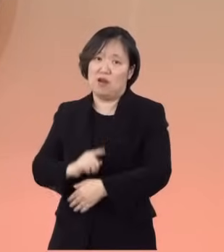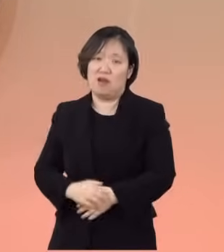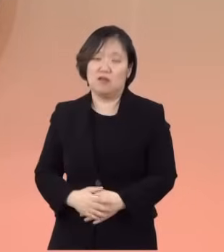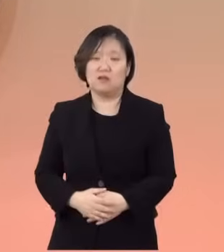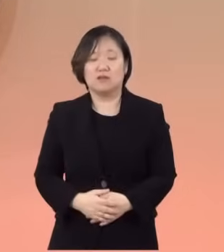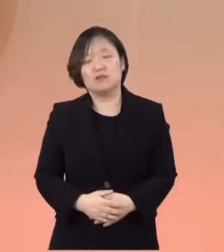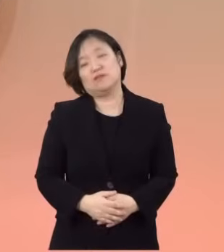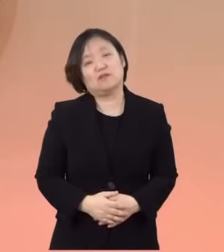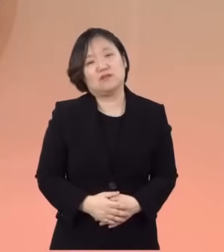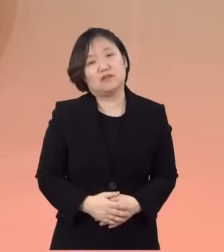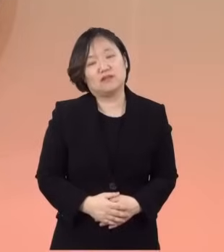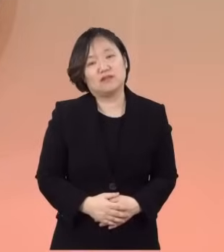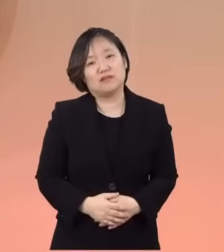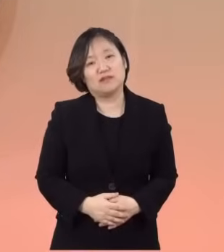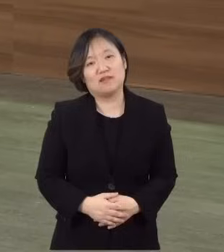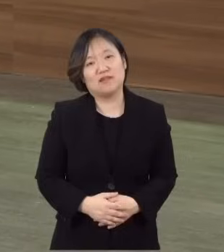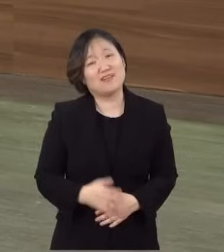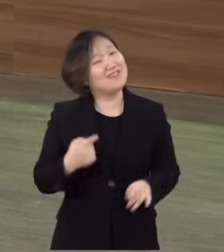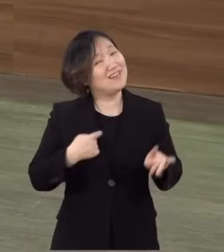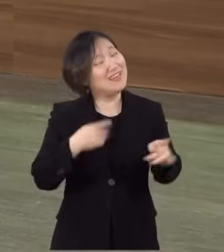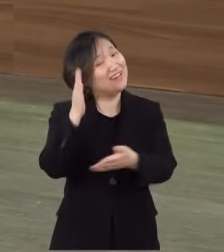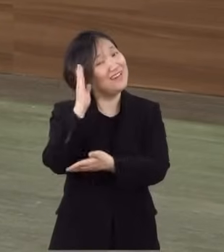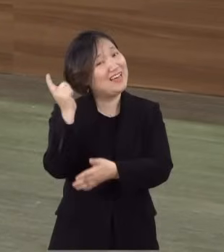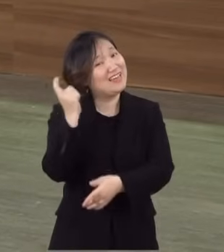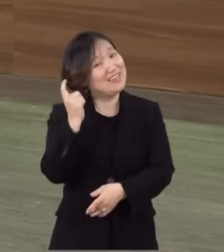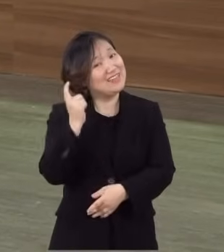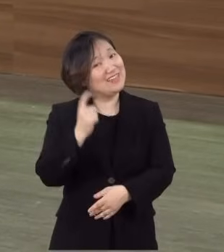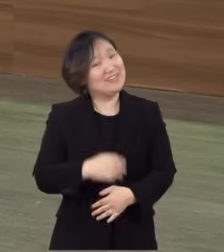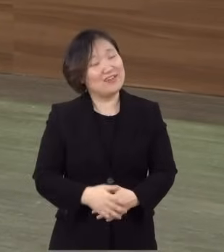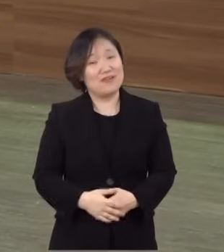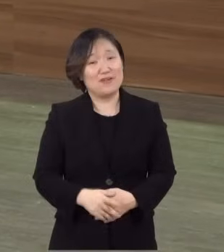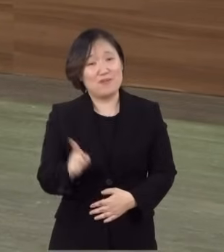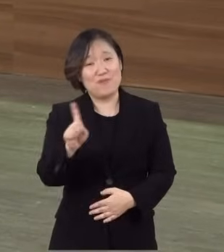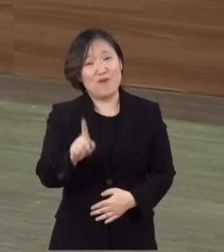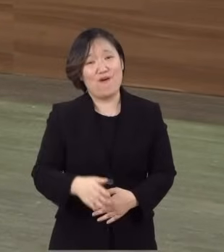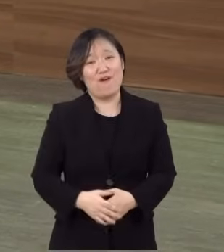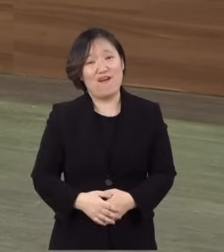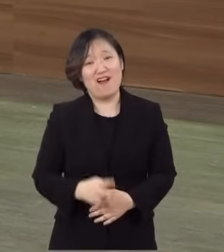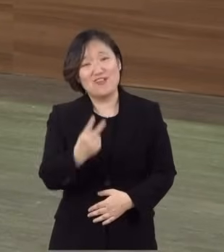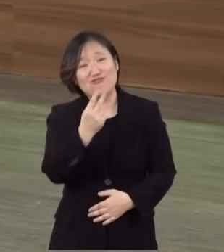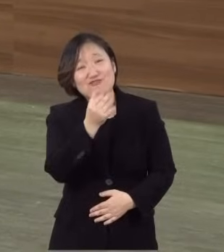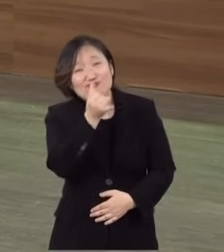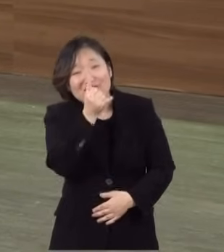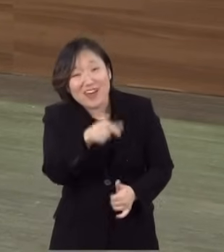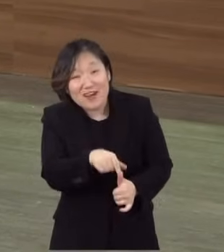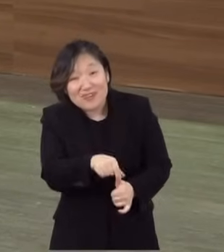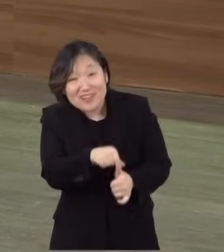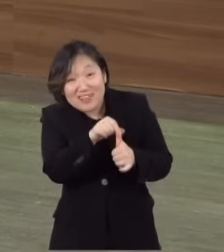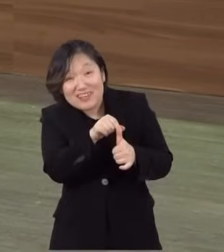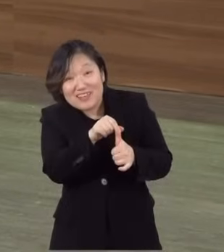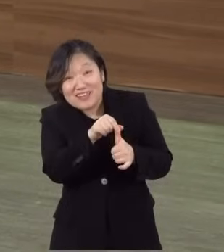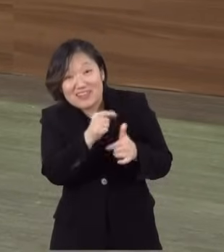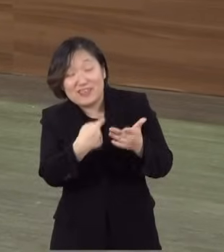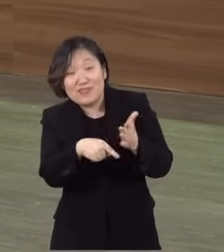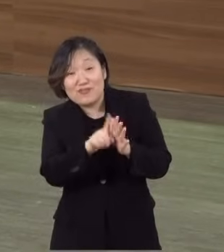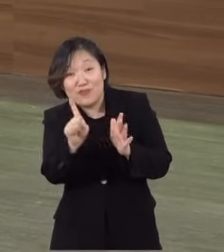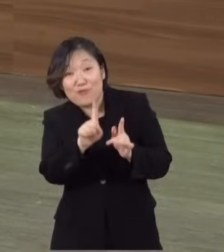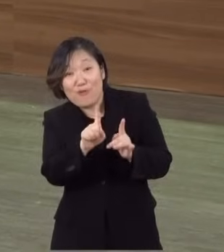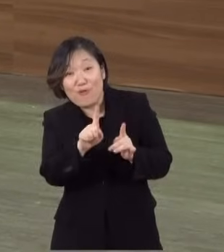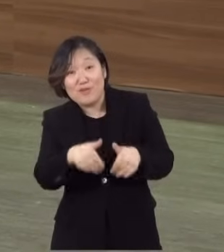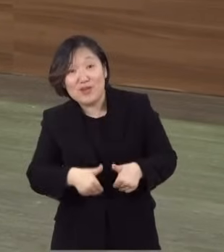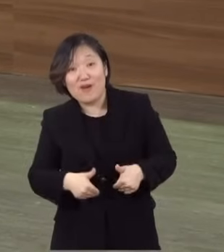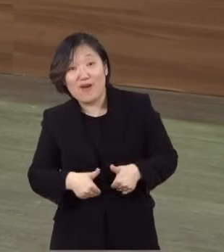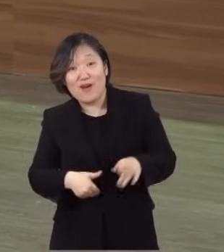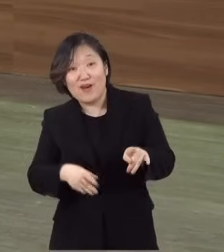공양을 올리게 됩니다 이런 걸 보면 아 역시 중생을 도하면